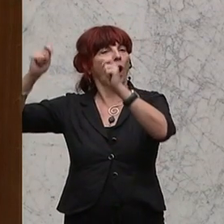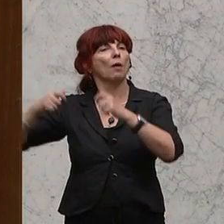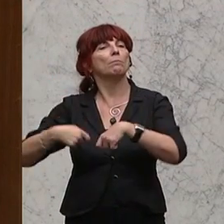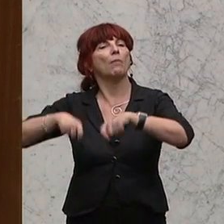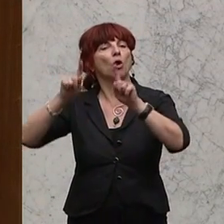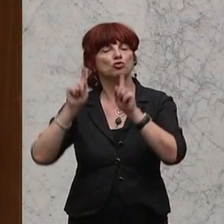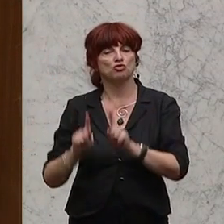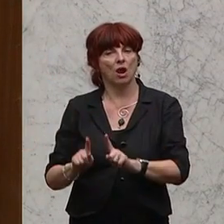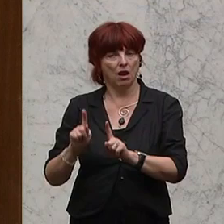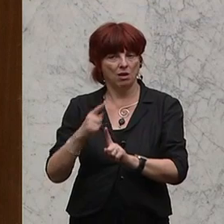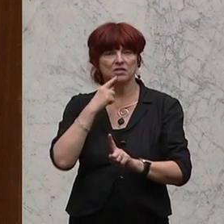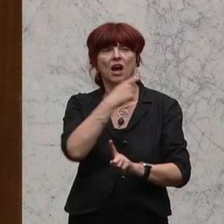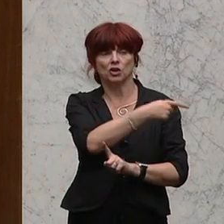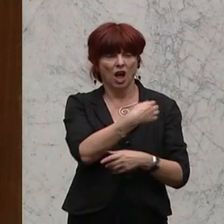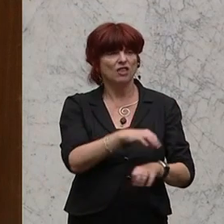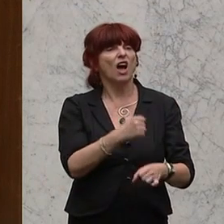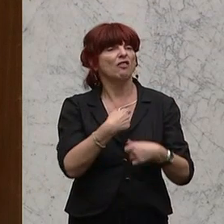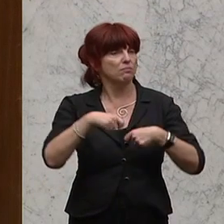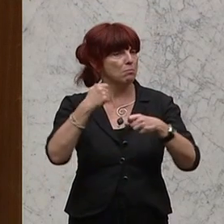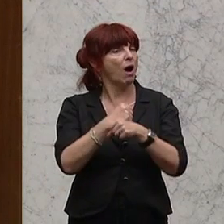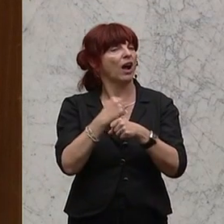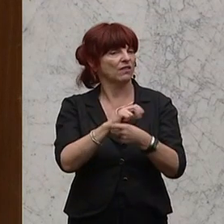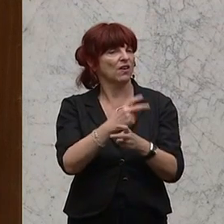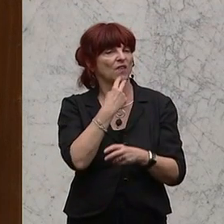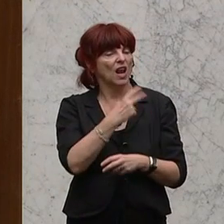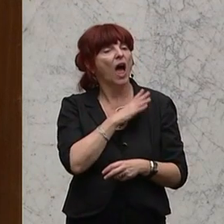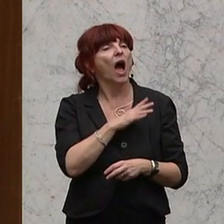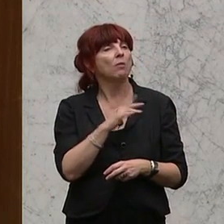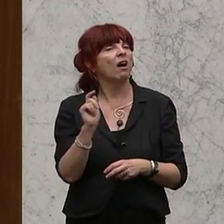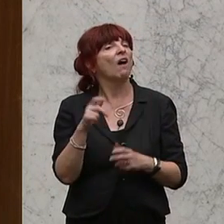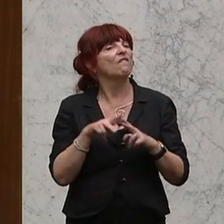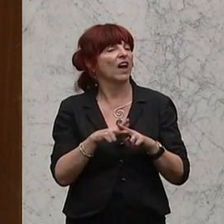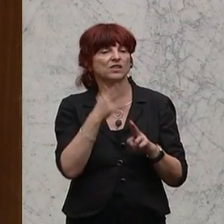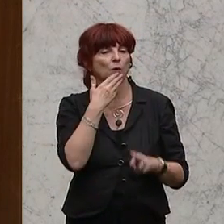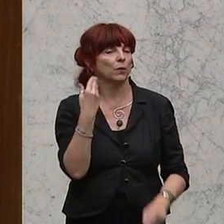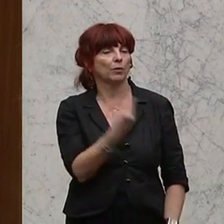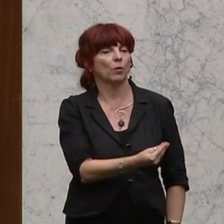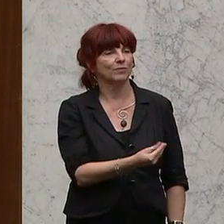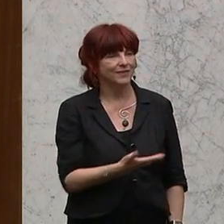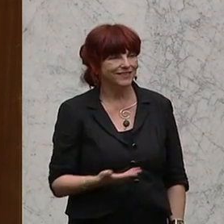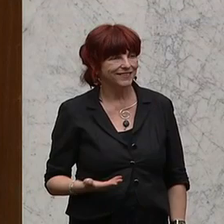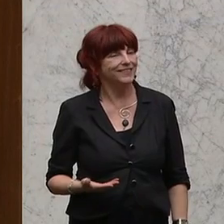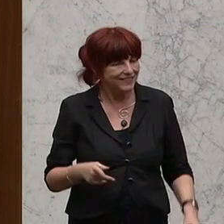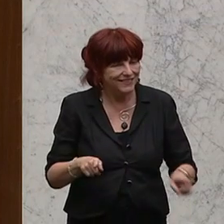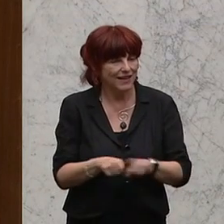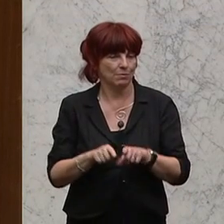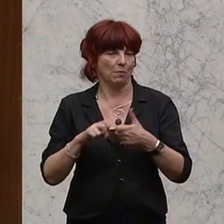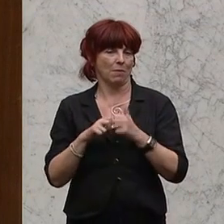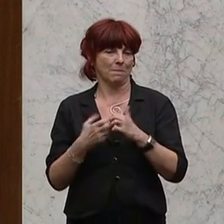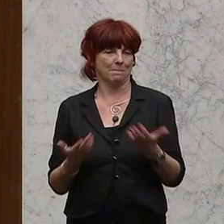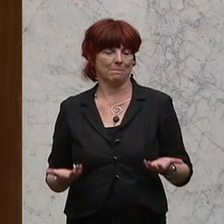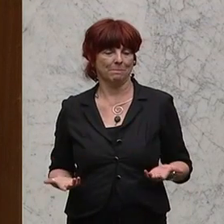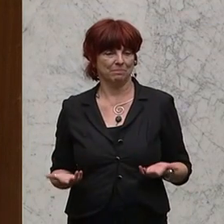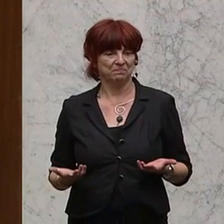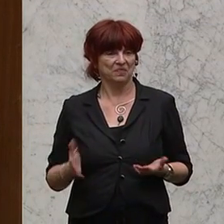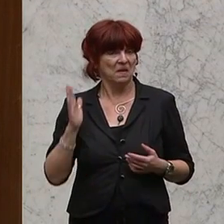aber Werkzeug bekommst du keines in die Hand. Und das ist das Problem, vor dem wir stehen. Und deshalb, es wird sich nichts verbessern, nur